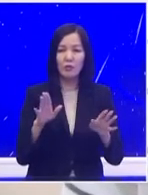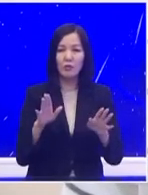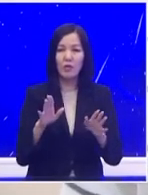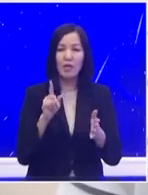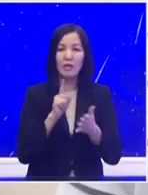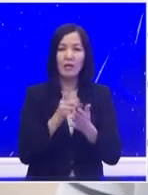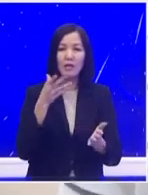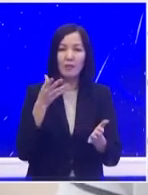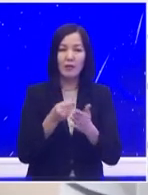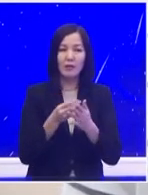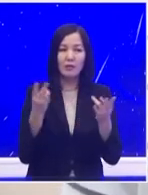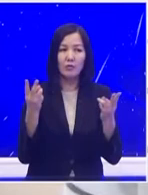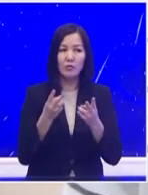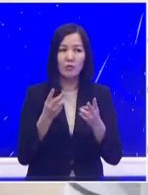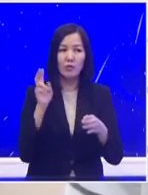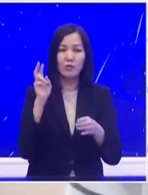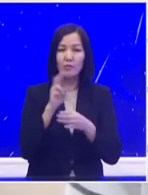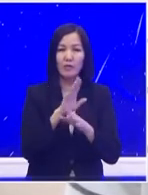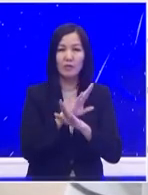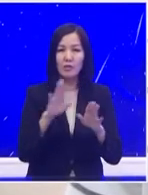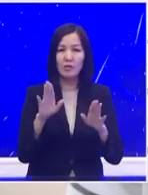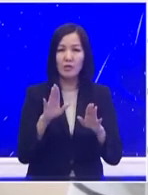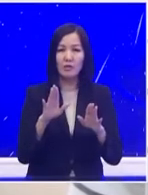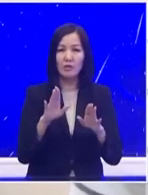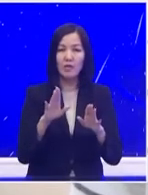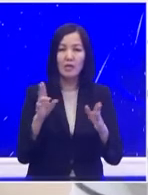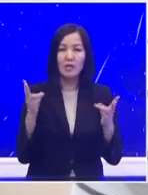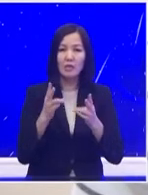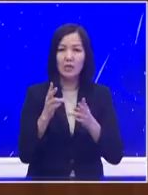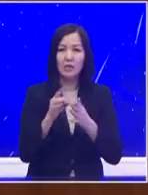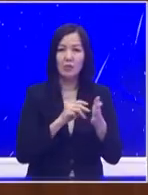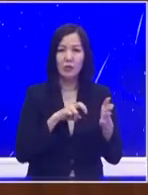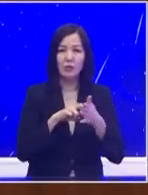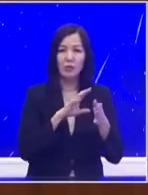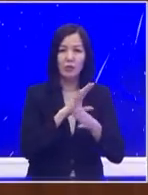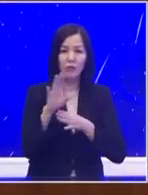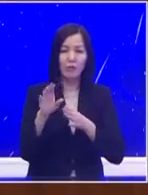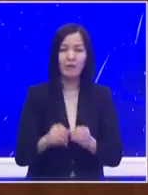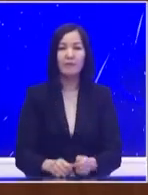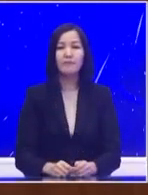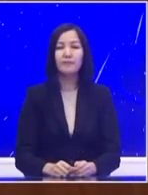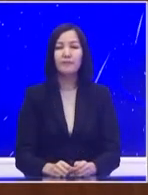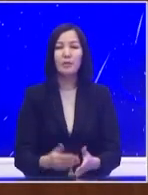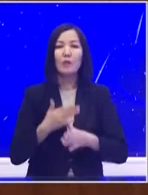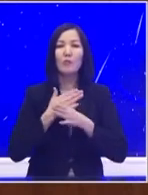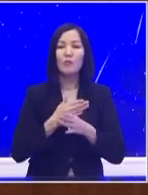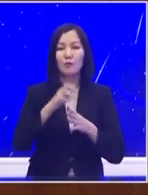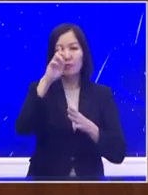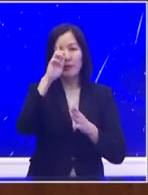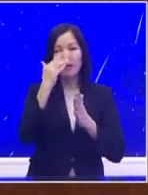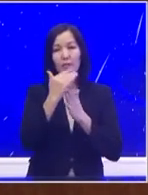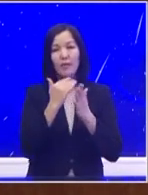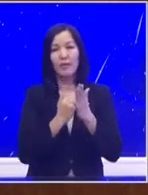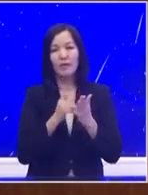налогоплательщиков, также не посещая орган госдоходов, отправить заказной почтой. в помощь предпринимателям программное обеспечение